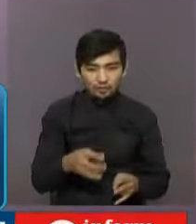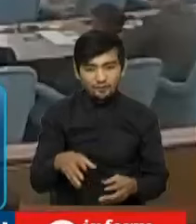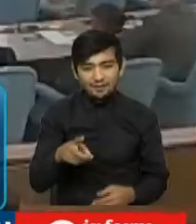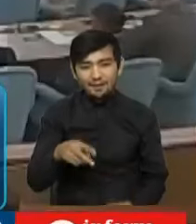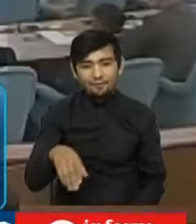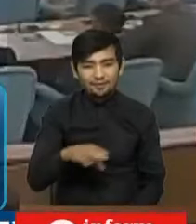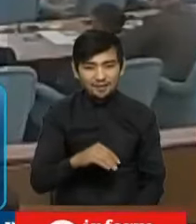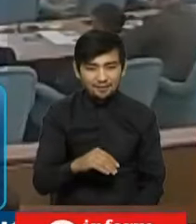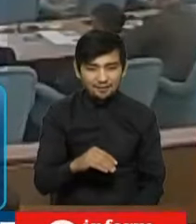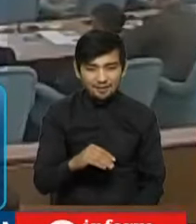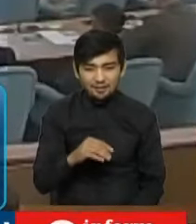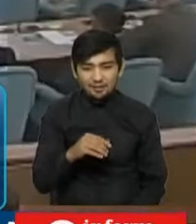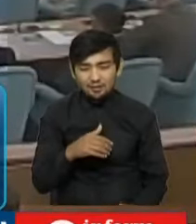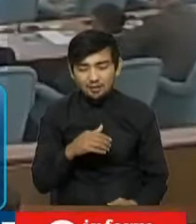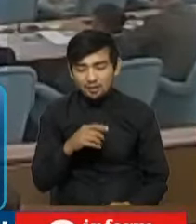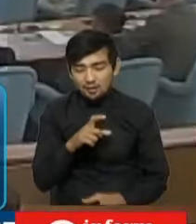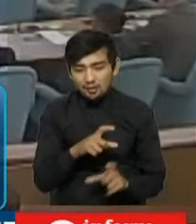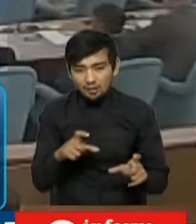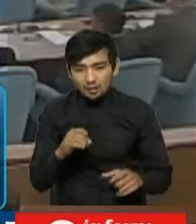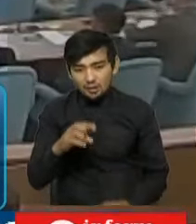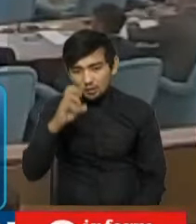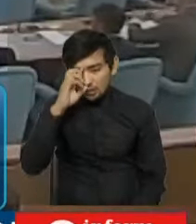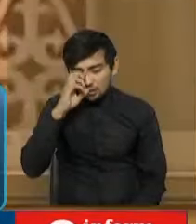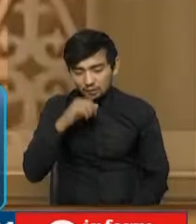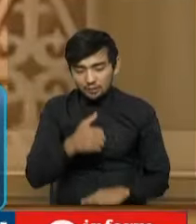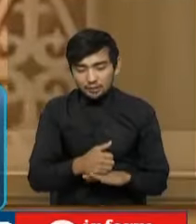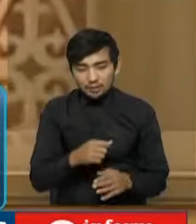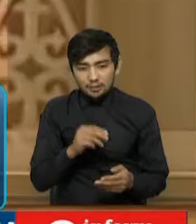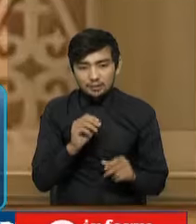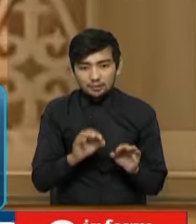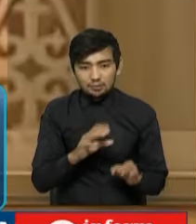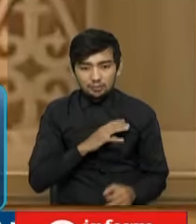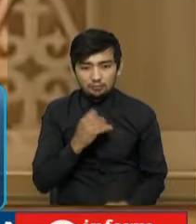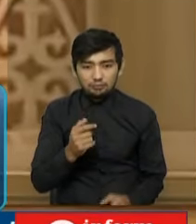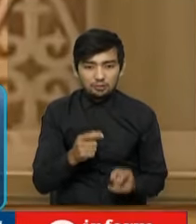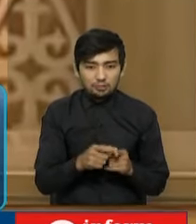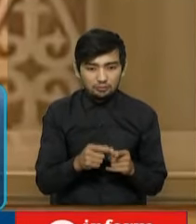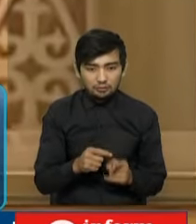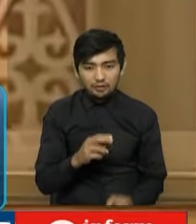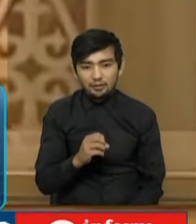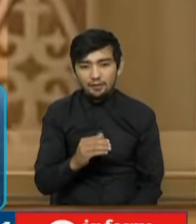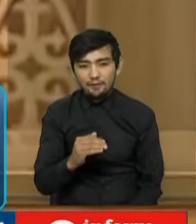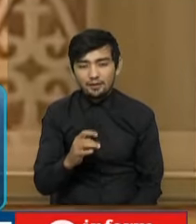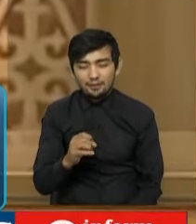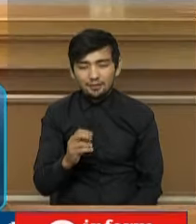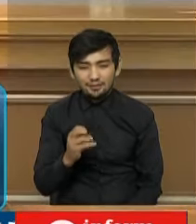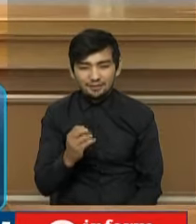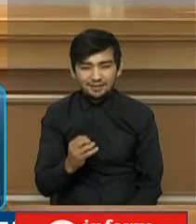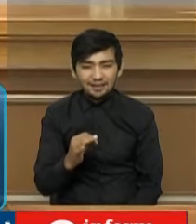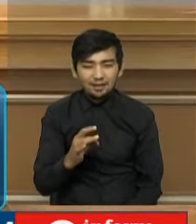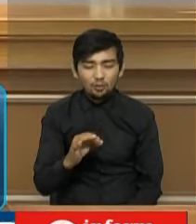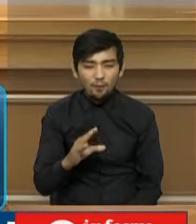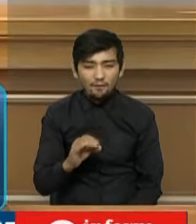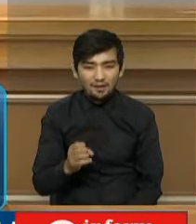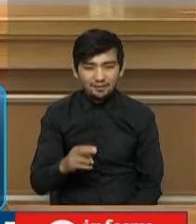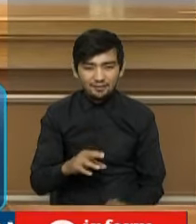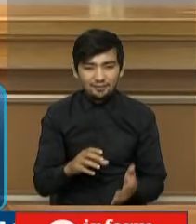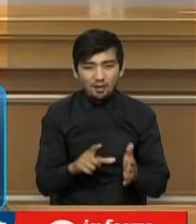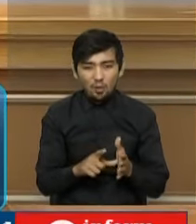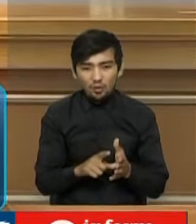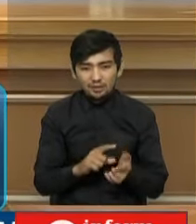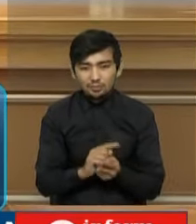граждан, подчеркнул в своем послании глава государства. По его словам, пришло время для дифференцированных ставок в налогообложении. Назрела